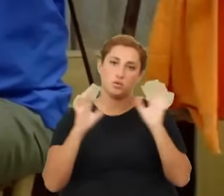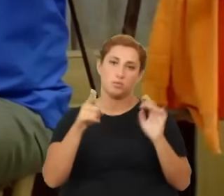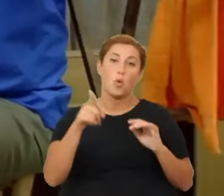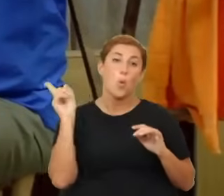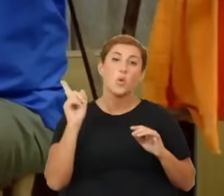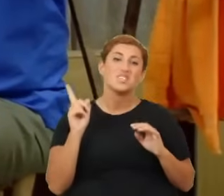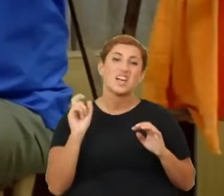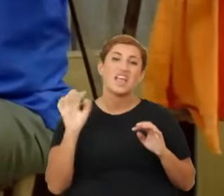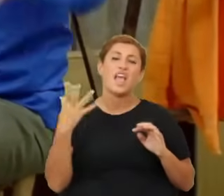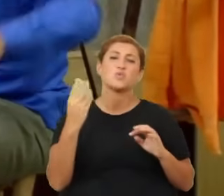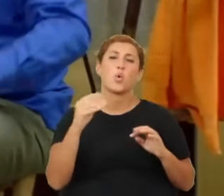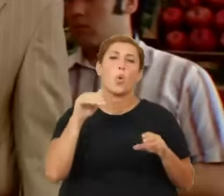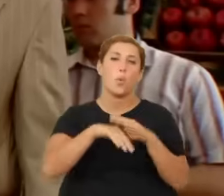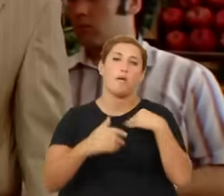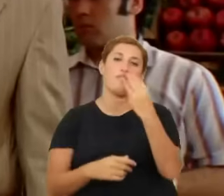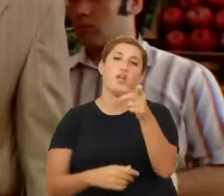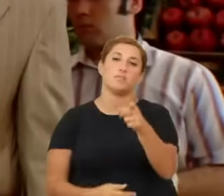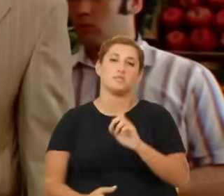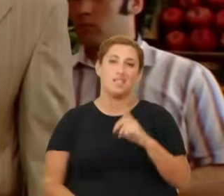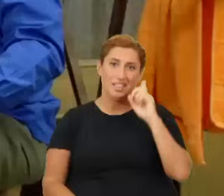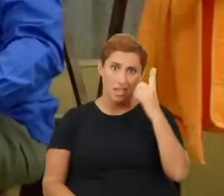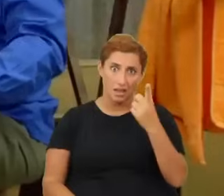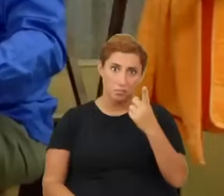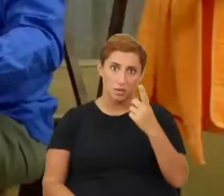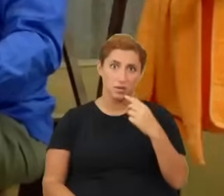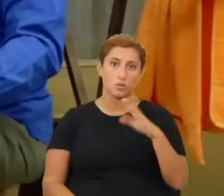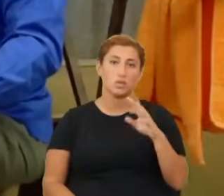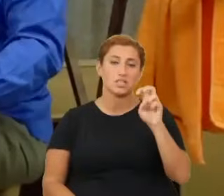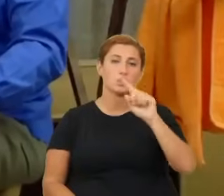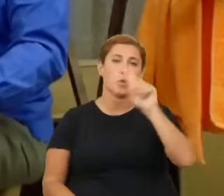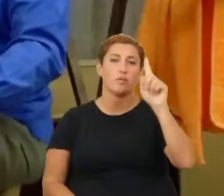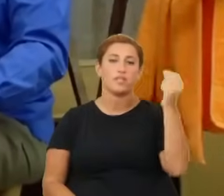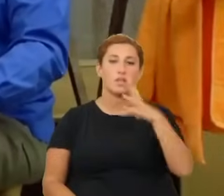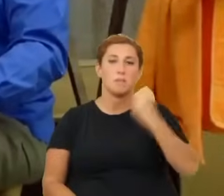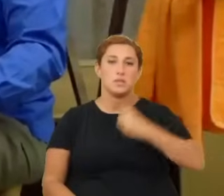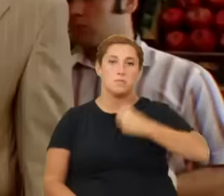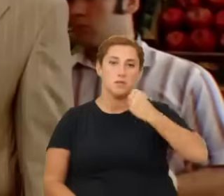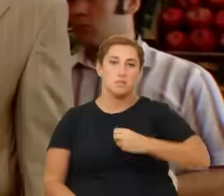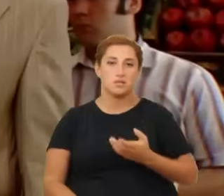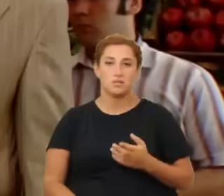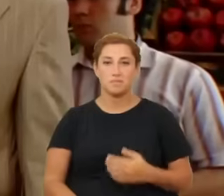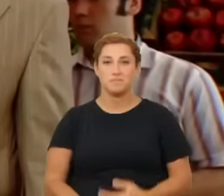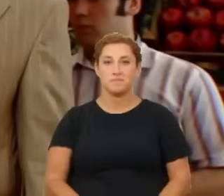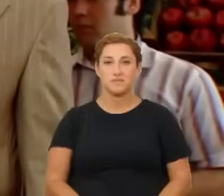Bu zaten en çok oyu ben verdim sana. Tek başına mı? 8-10 tane böyle böyle böyle böyle bastım işte.